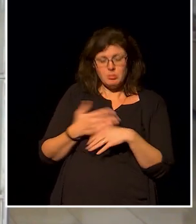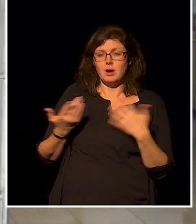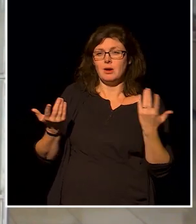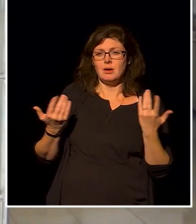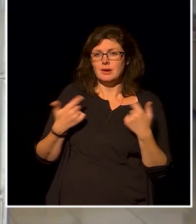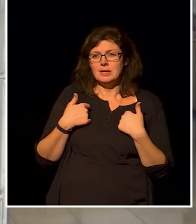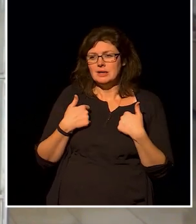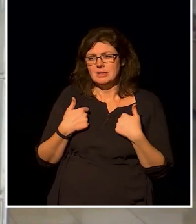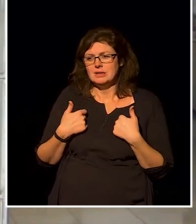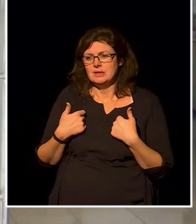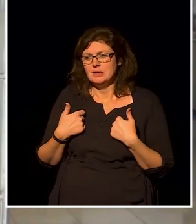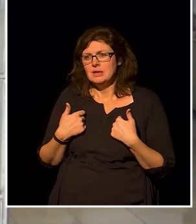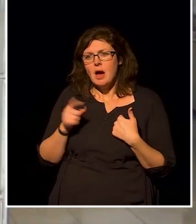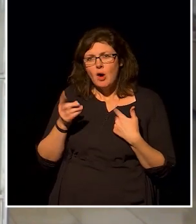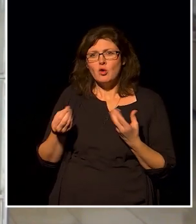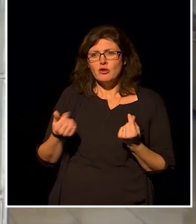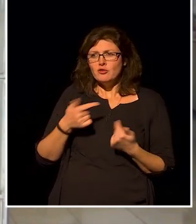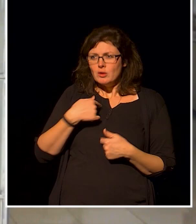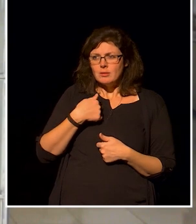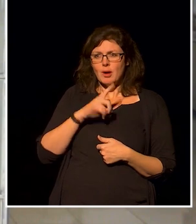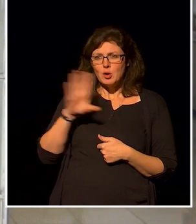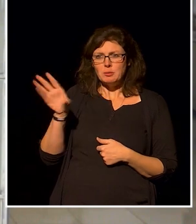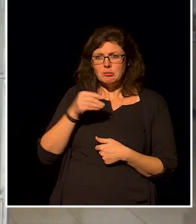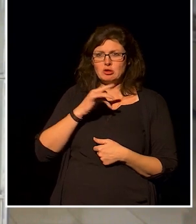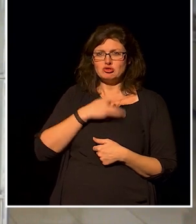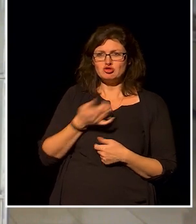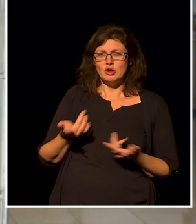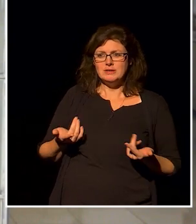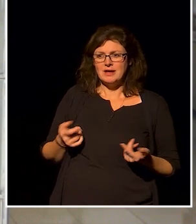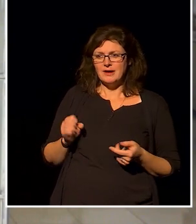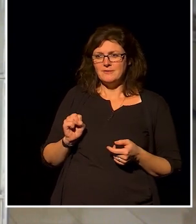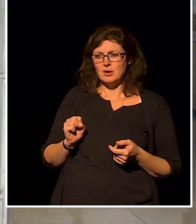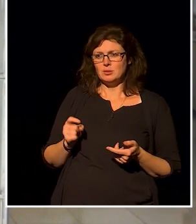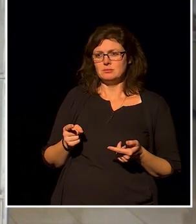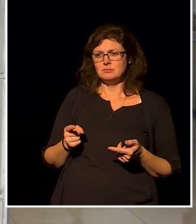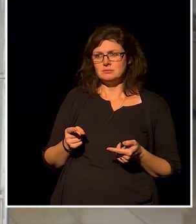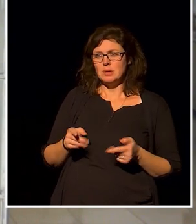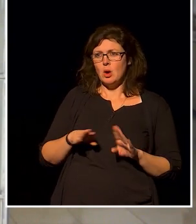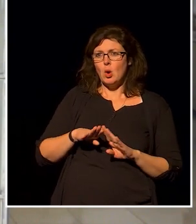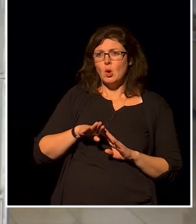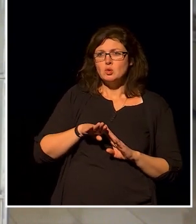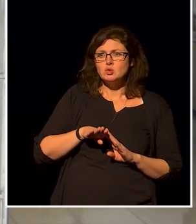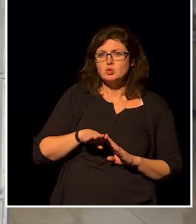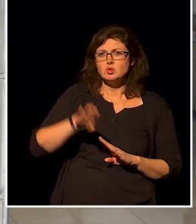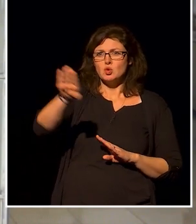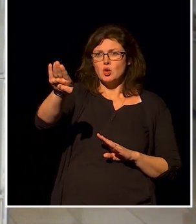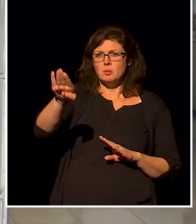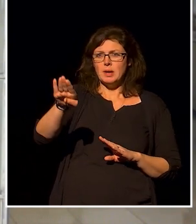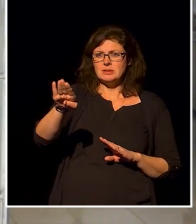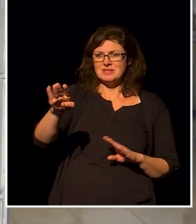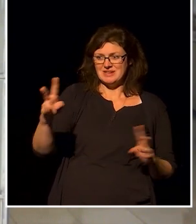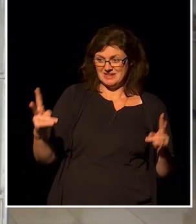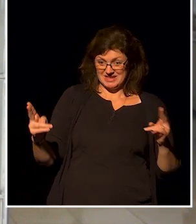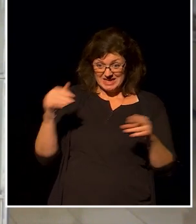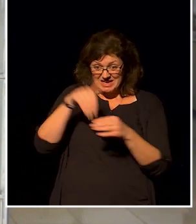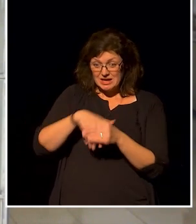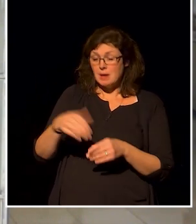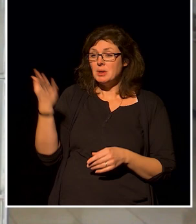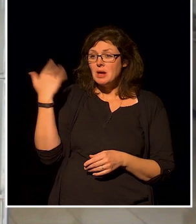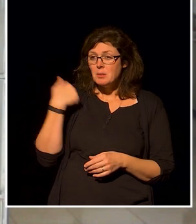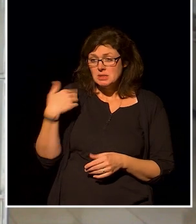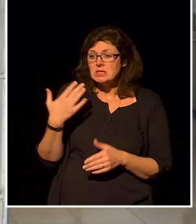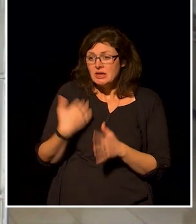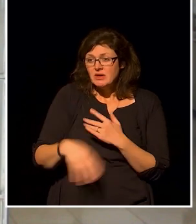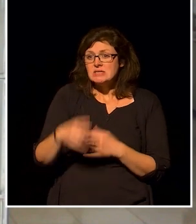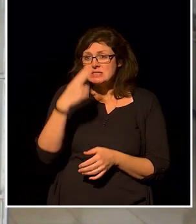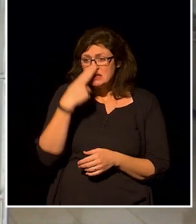ich fühle mich da auch ein bisschen mitschuldig, weil ich während der Dokumente diese Sachen gesehen habe, Tokyo Wheels,